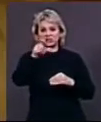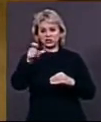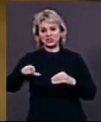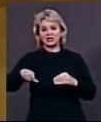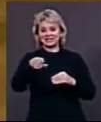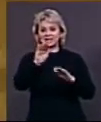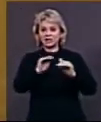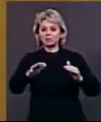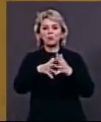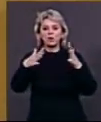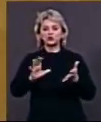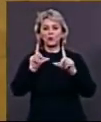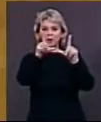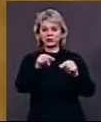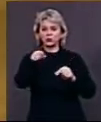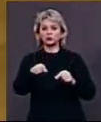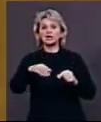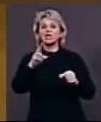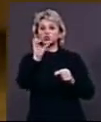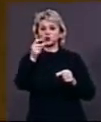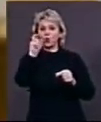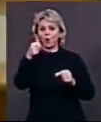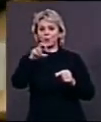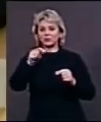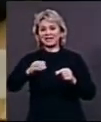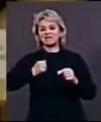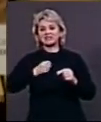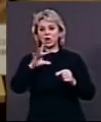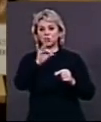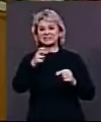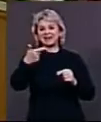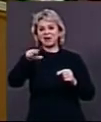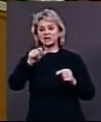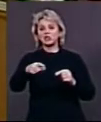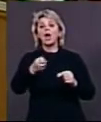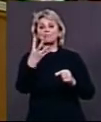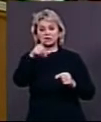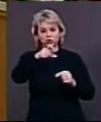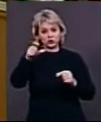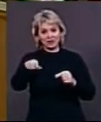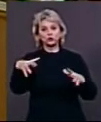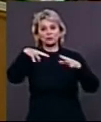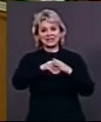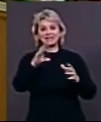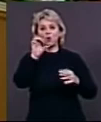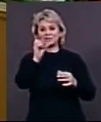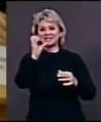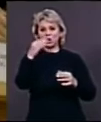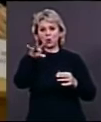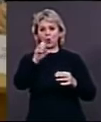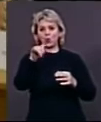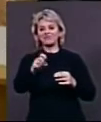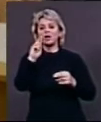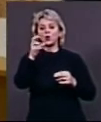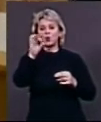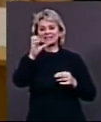донских ребят. Большинство отправятся служить в сухопутные войска и Росгвардию. А 15 крепких парней, в том числе Николай Остроухов и